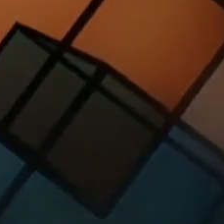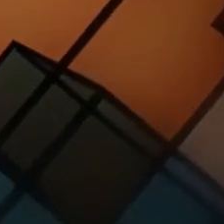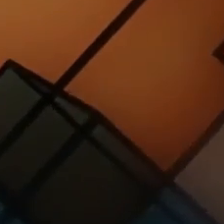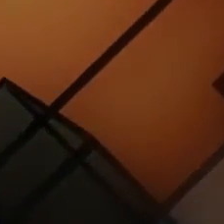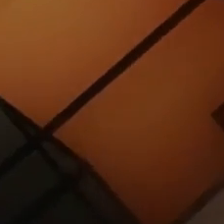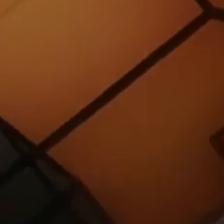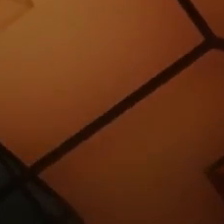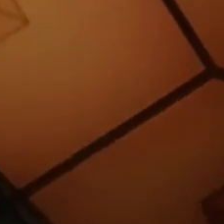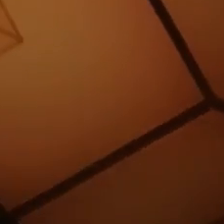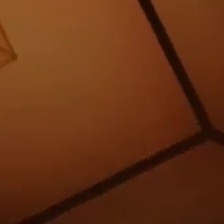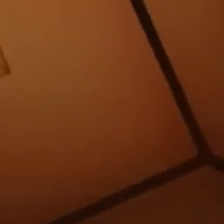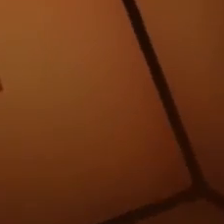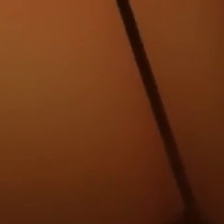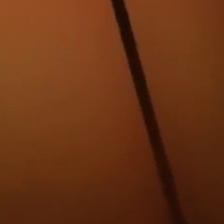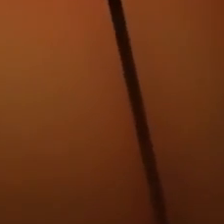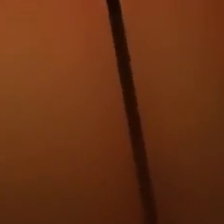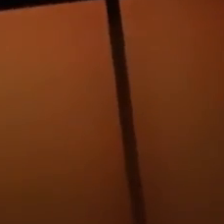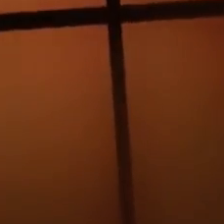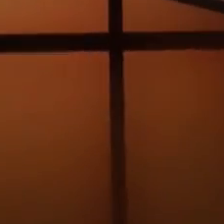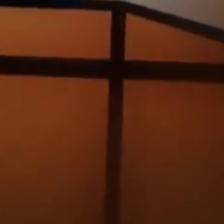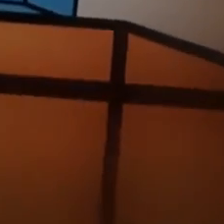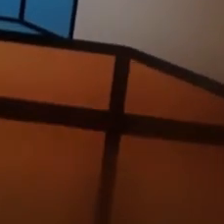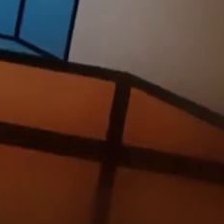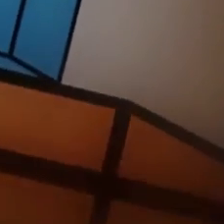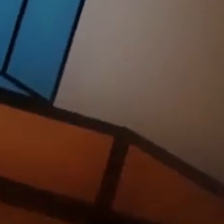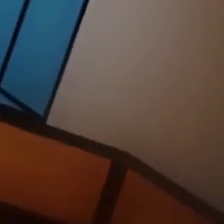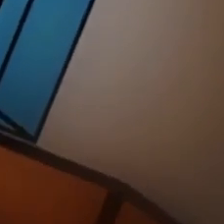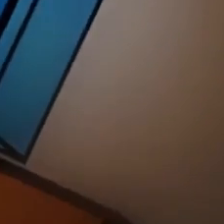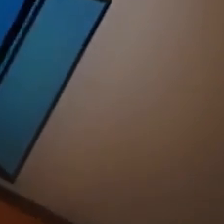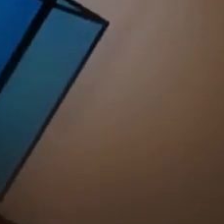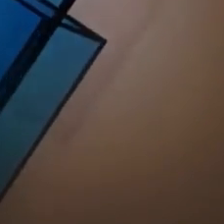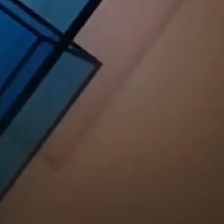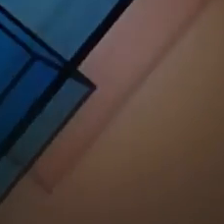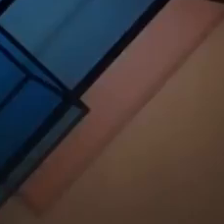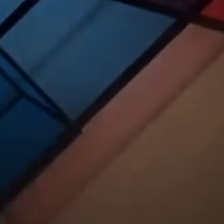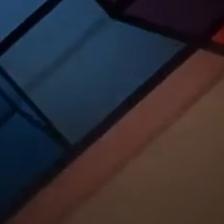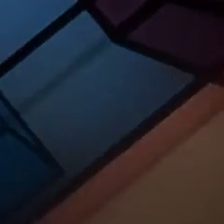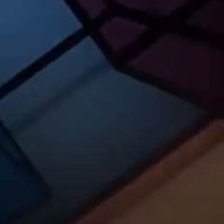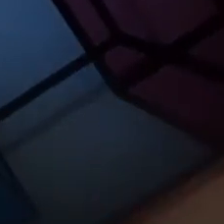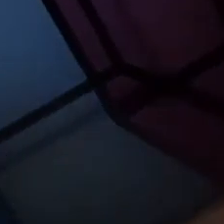Senang ke? Senang tak?